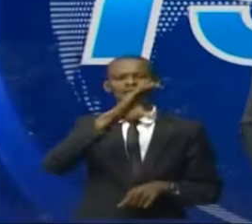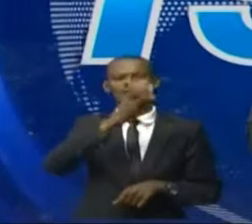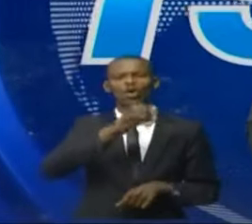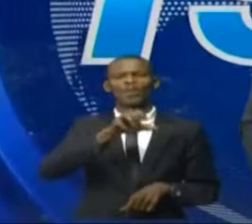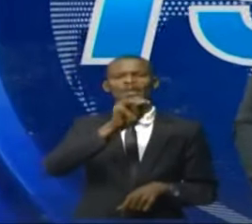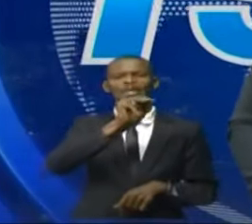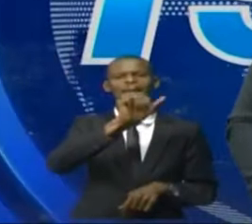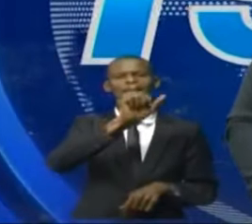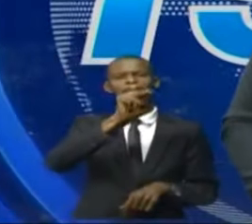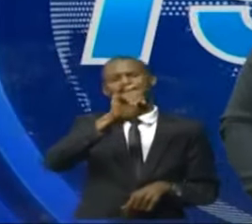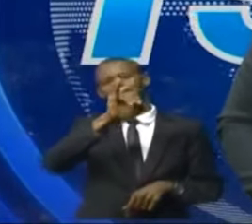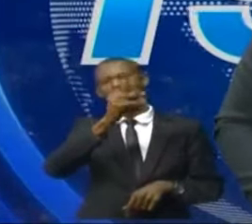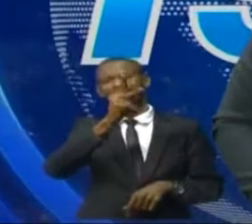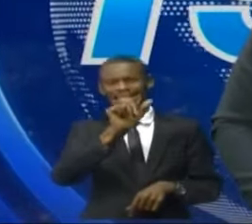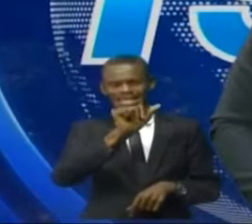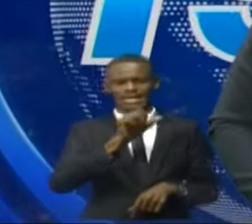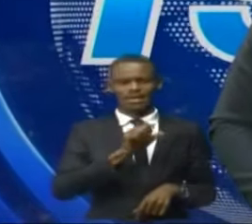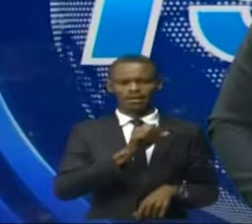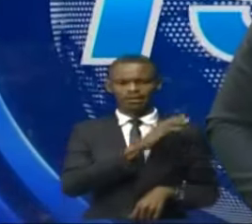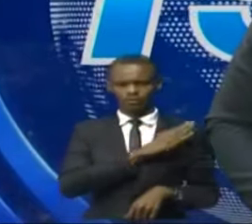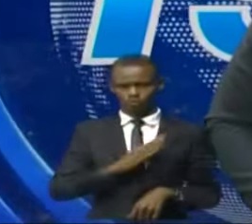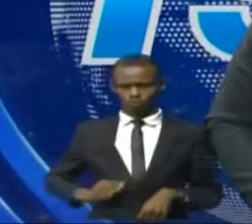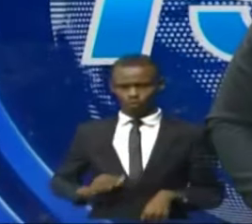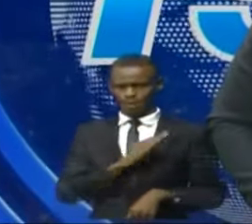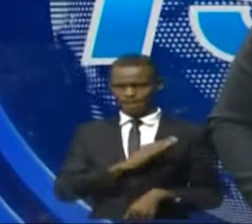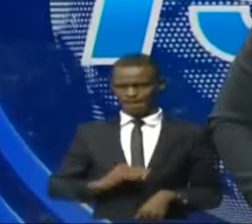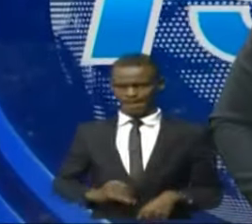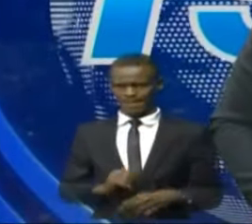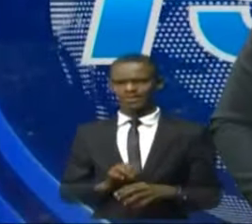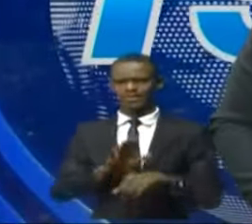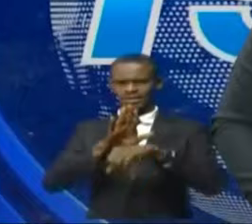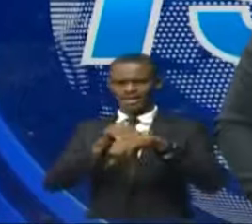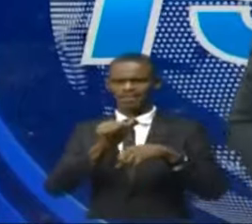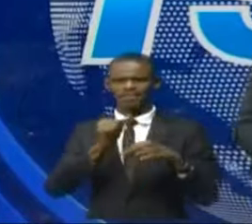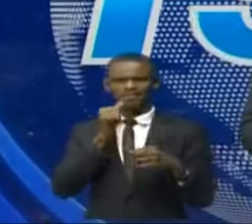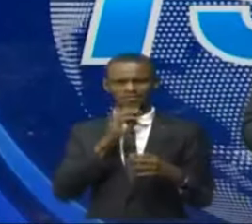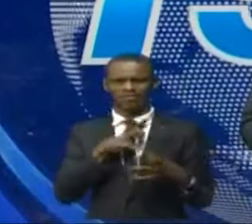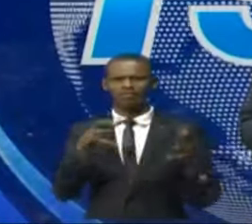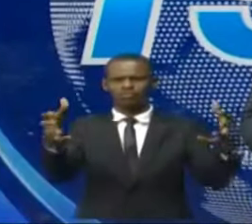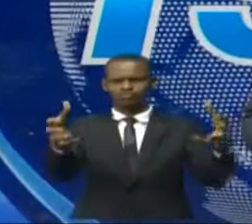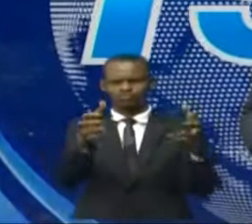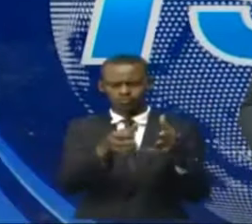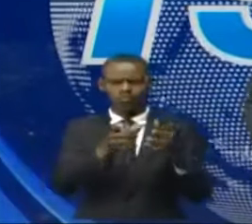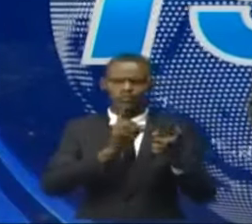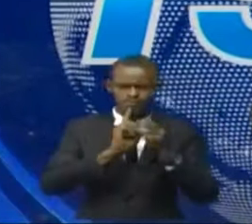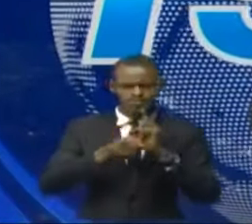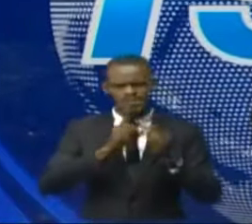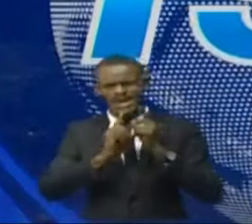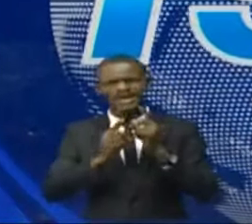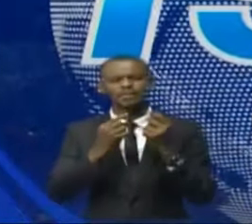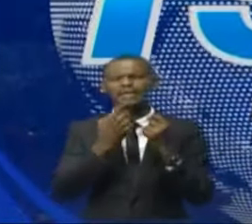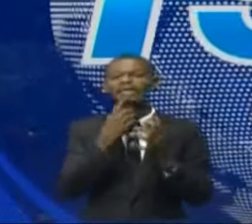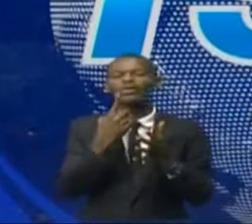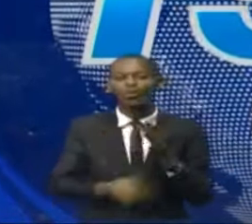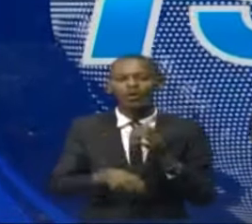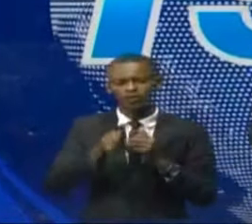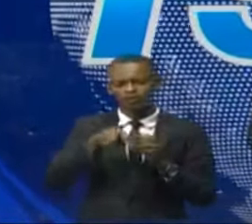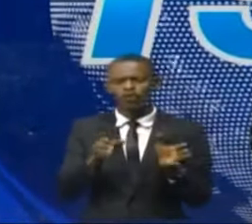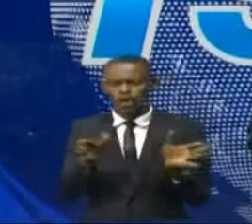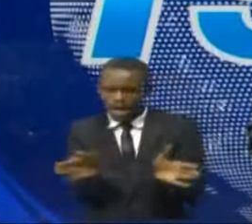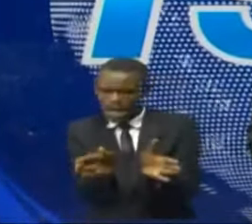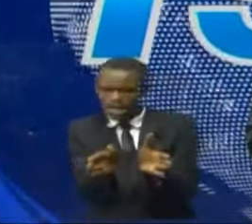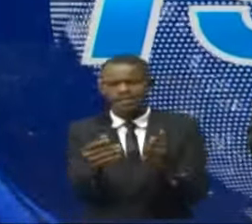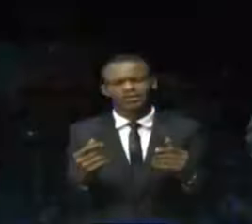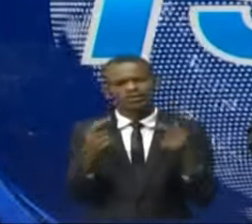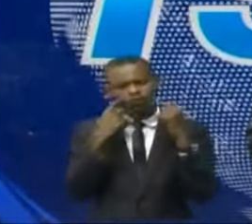mardi avec le FAM de Sicoin de la RDC. Ces dernières étaient venues lui solliciter l'encadrement de l'autorité morale pour